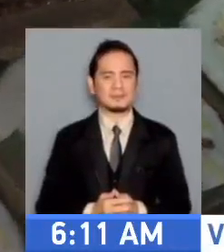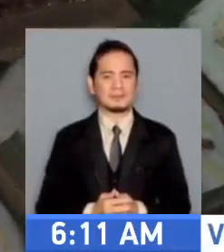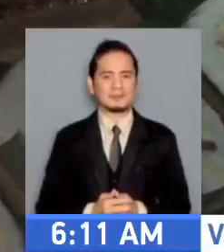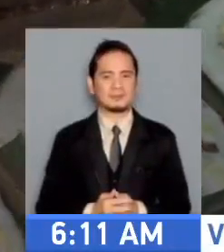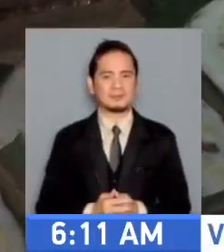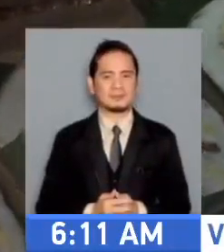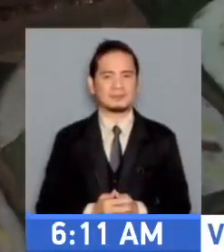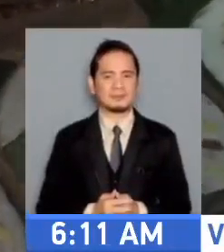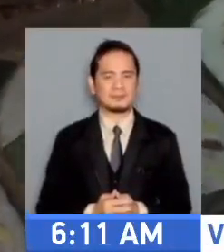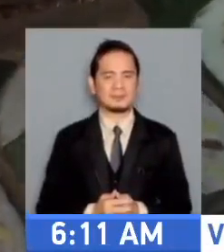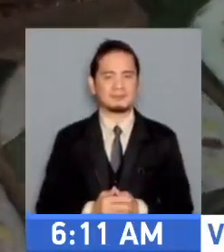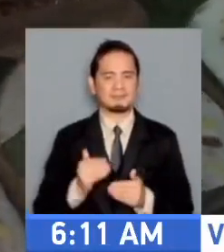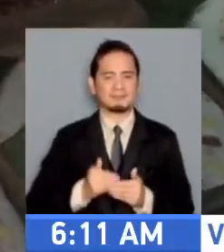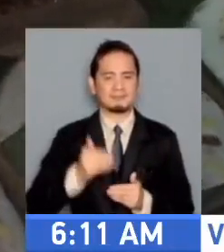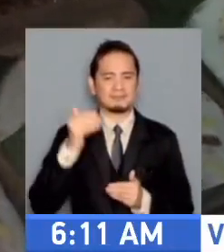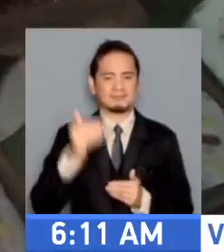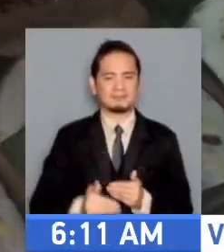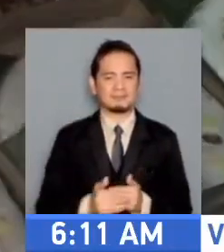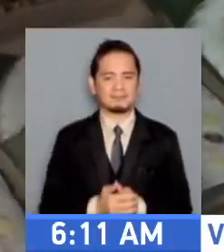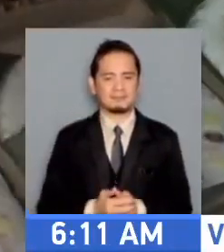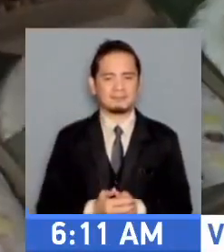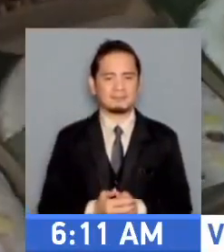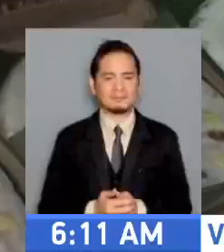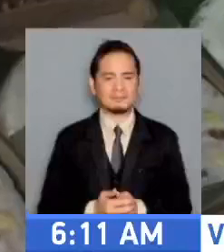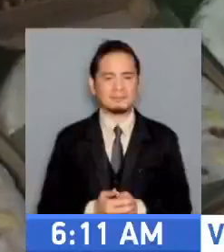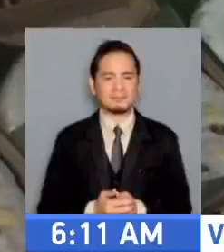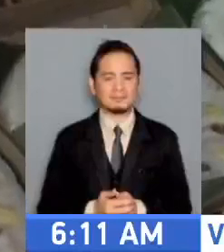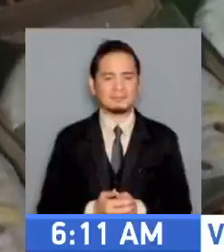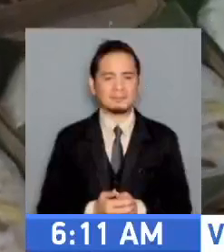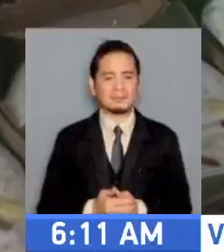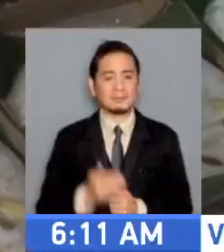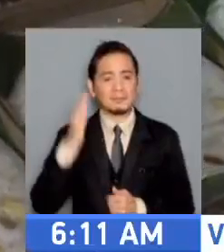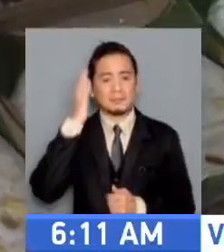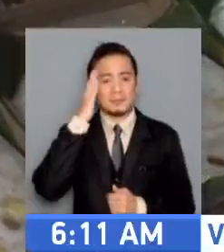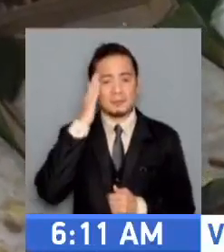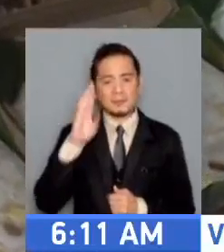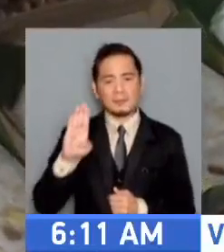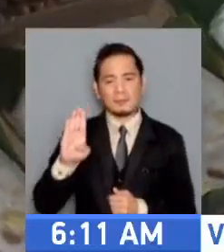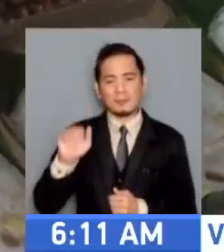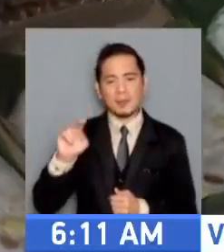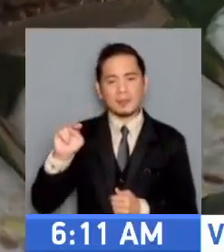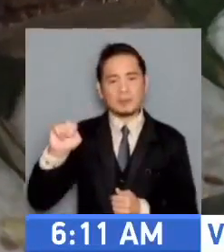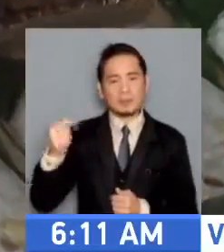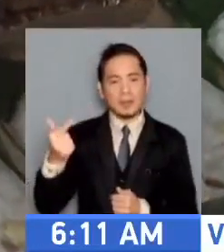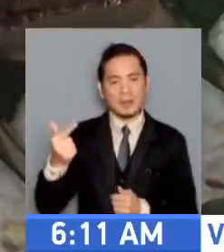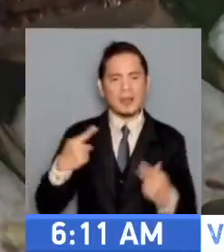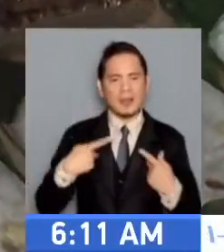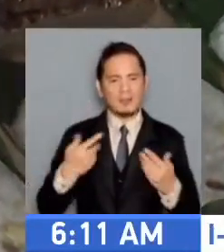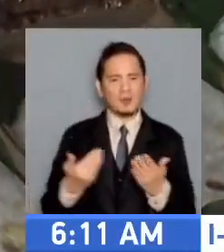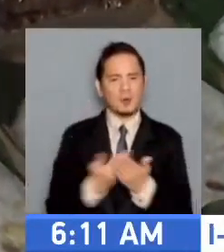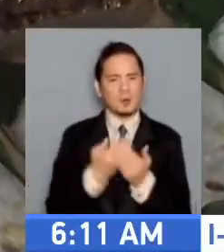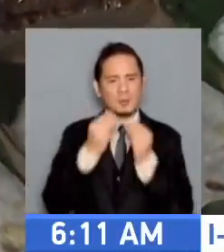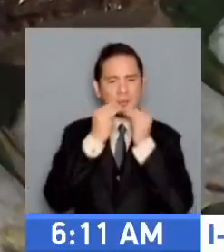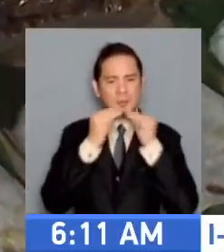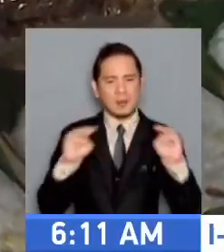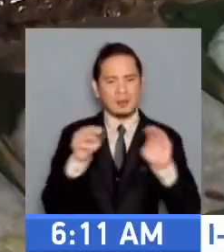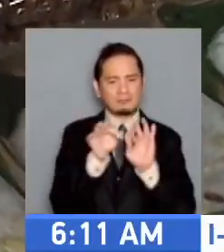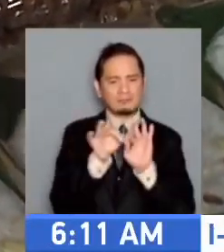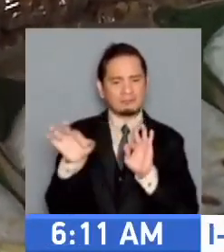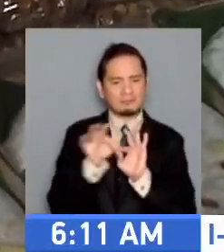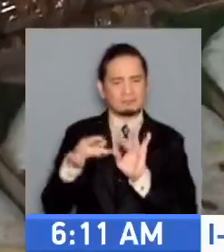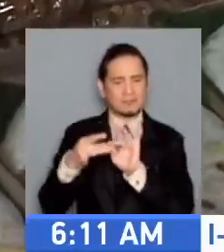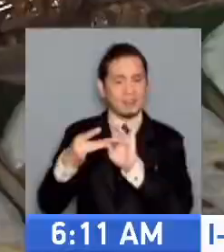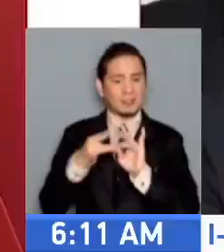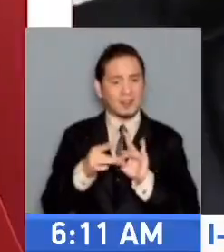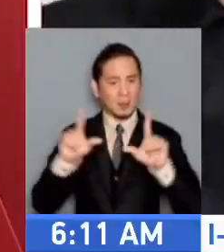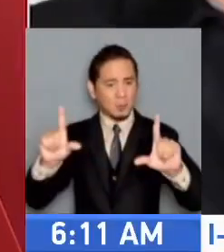Samantala, mayroon pong bagong pahayag si suspended BuCor Chief Gerald Bantag ukol pa rin po sa mga akusasyon laban sa kanya